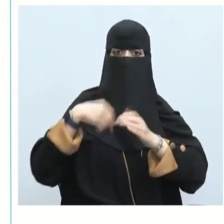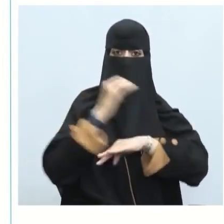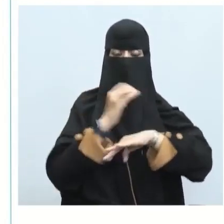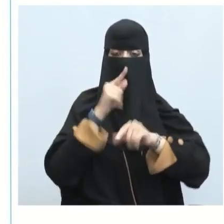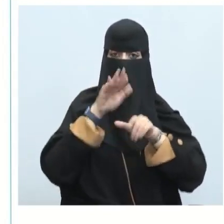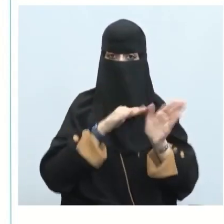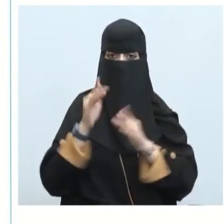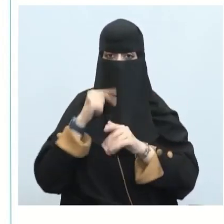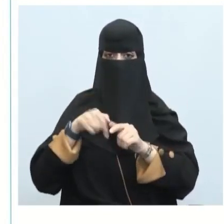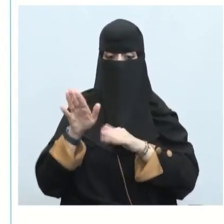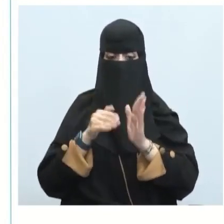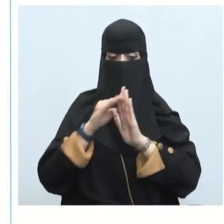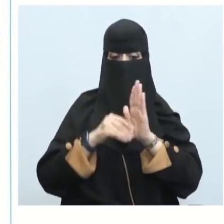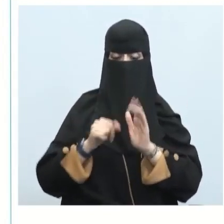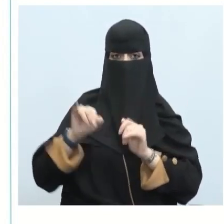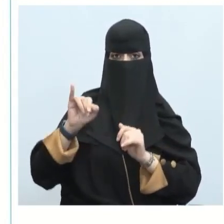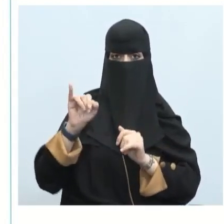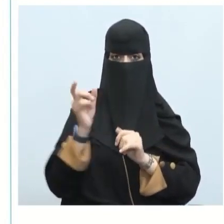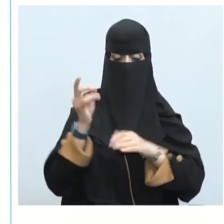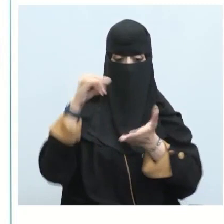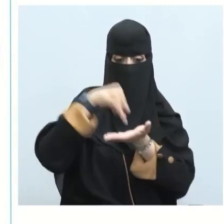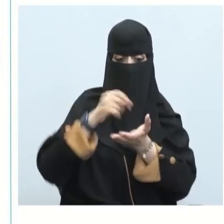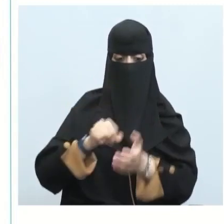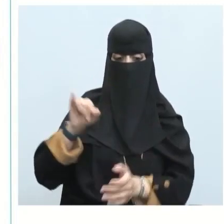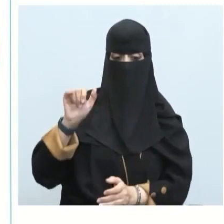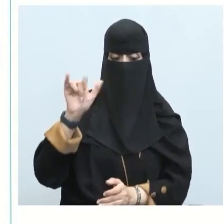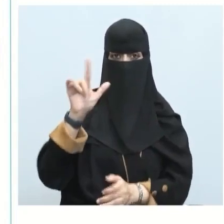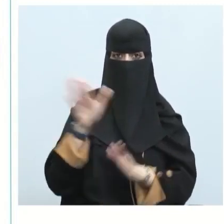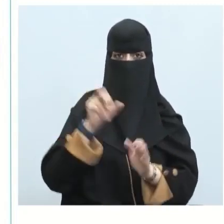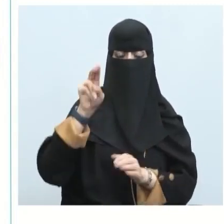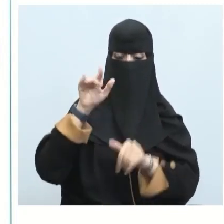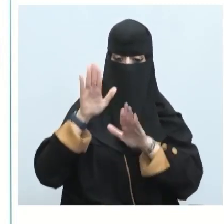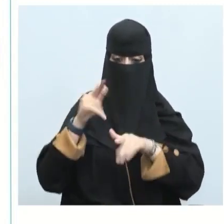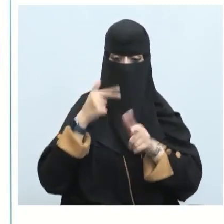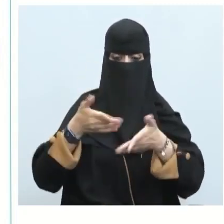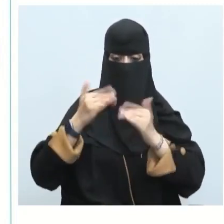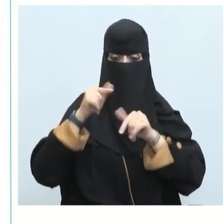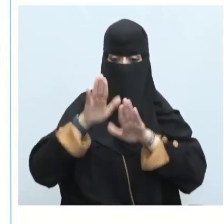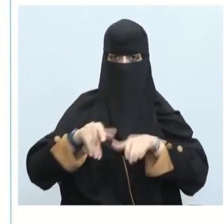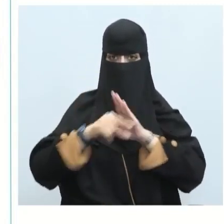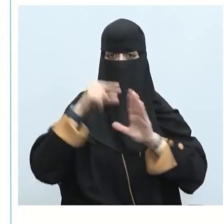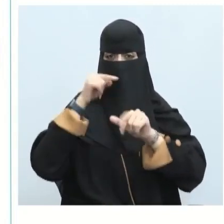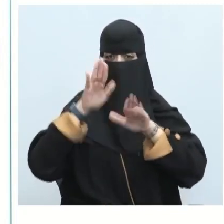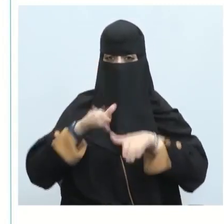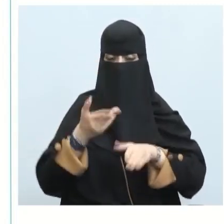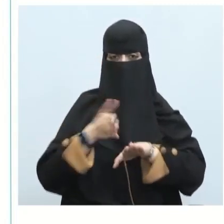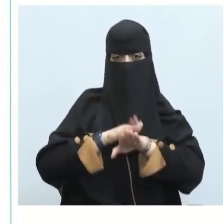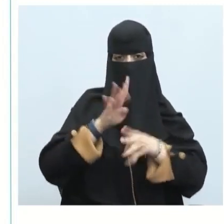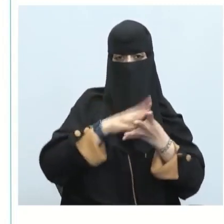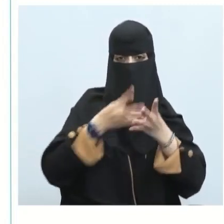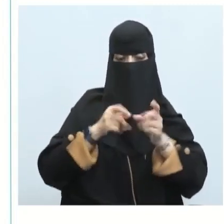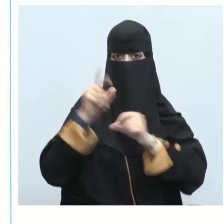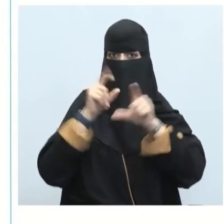ميل تمب في درسنا اليوم باذن الله سنتعرف على التواجد على الشبكه العنكبوتيه وكيفيه زيادتها